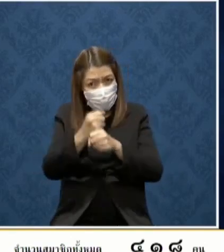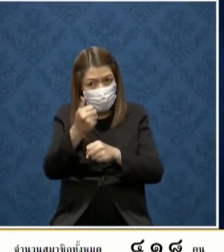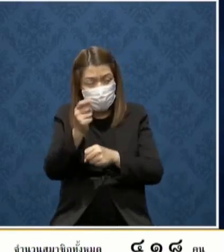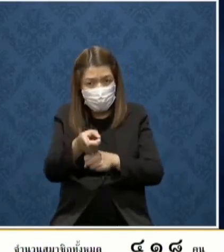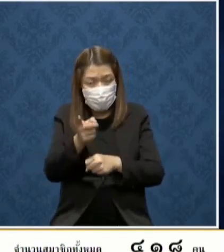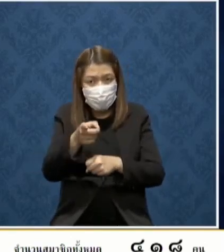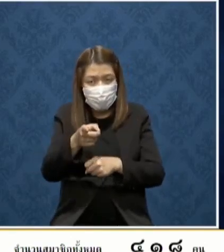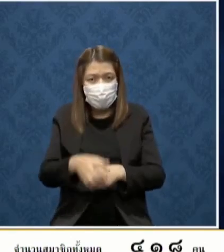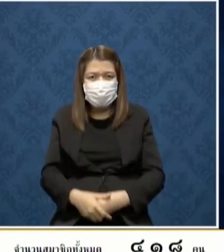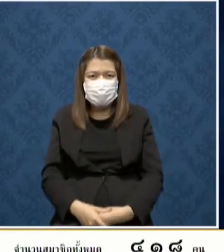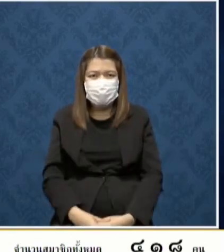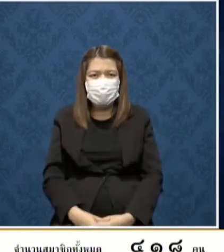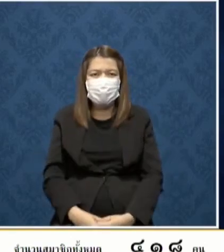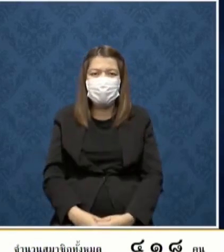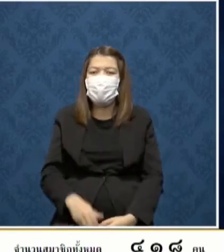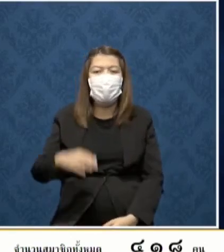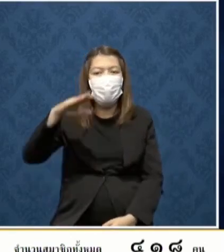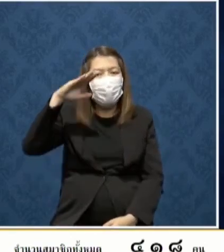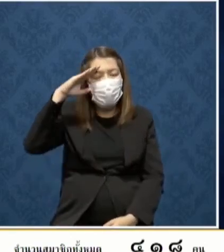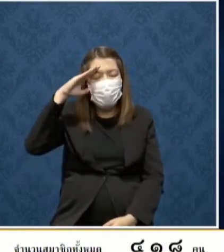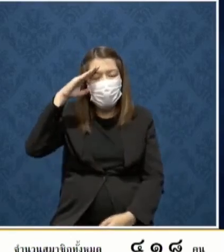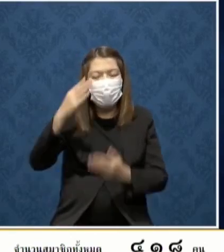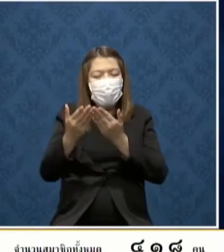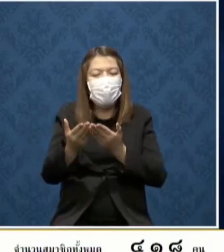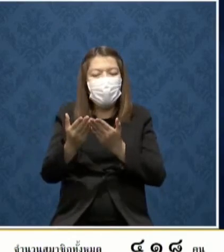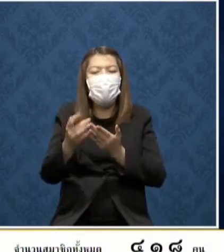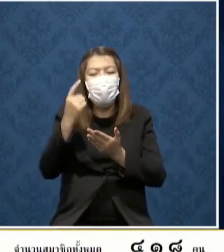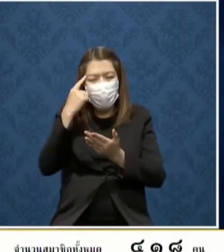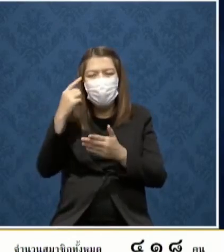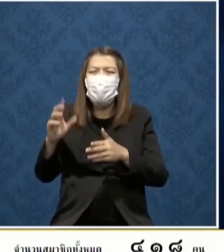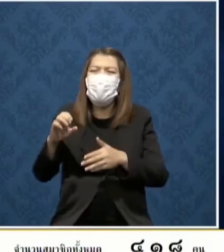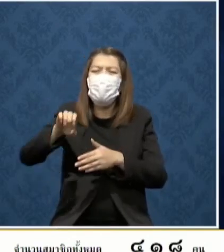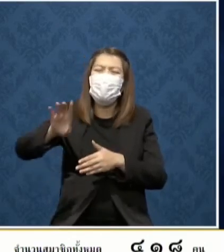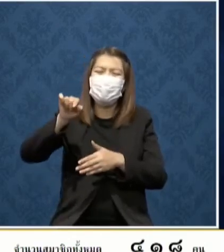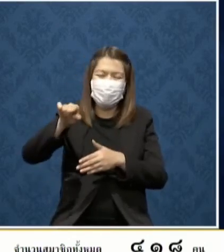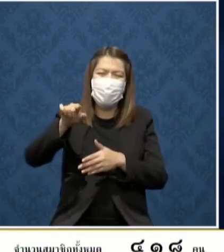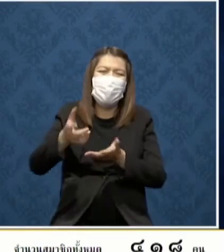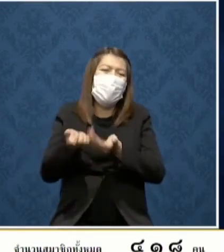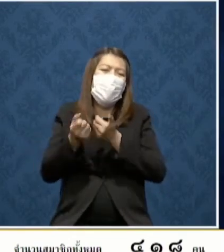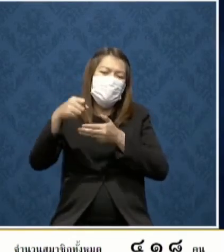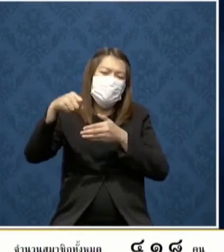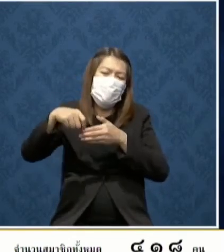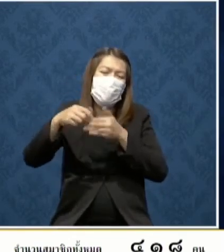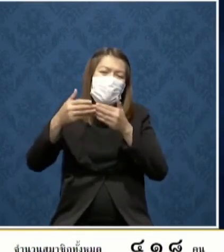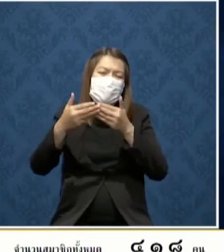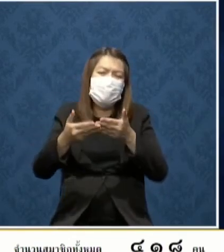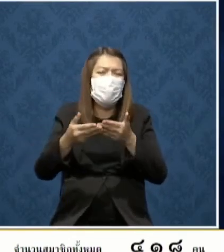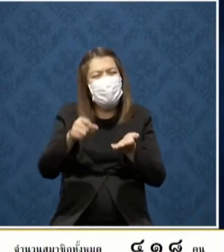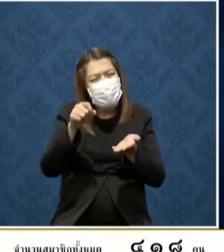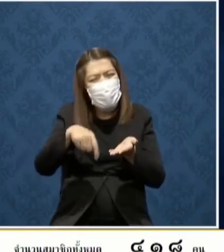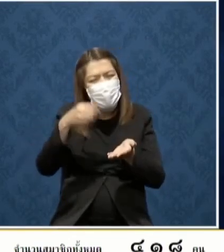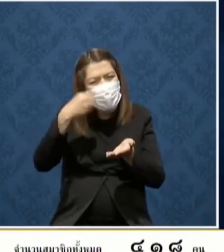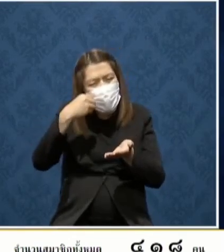เหอแต่เขารู้กทต evitarทประทาน วาเอกชนรายนี้ ทได้งาน ซอมตัวเรือเป็ประจำ